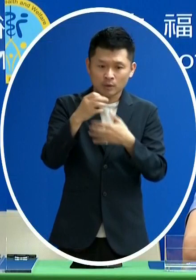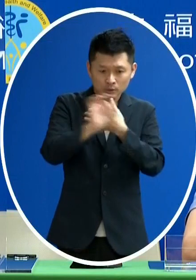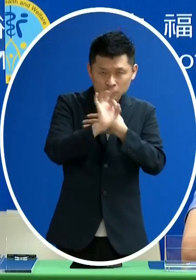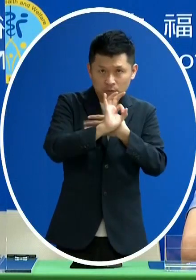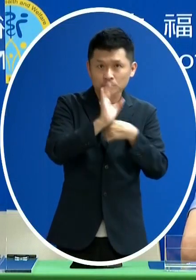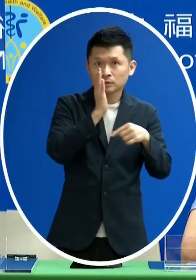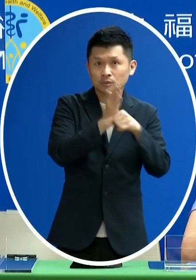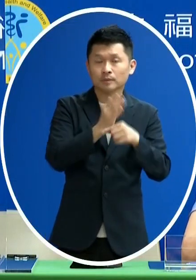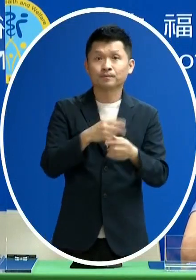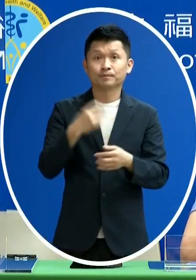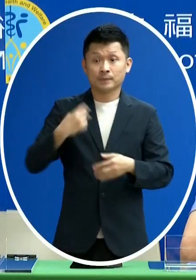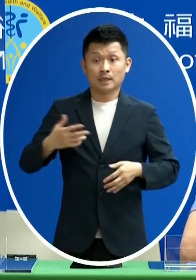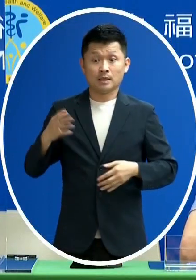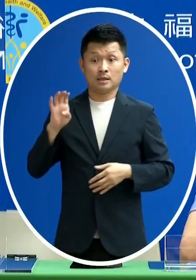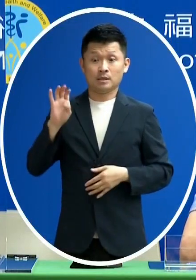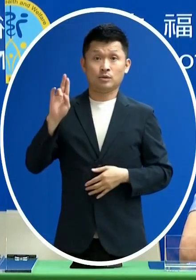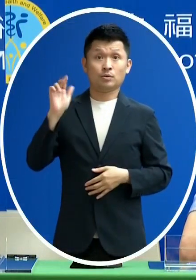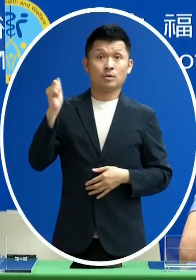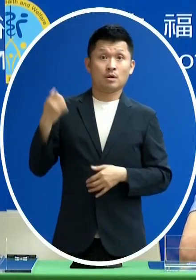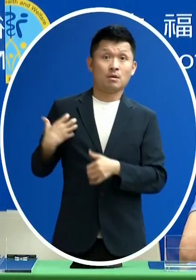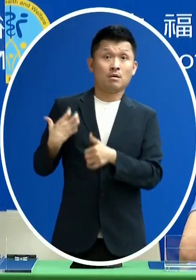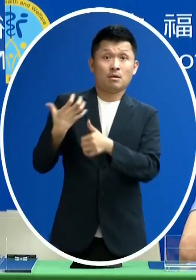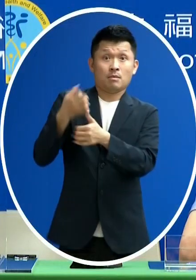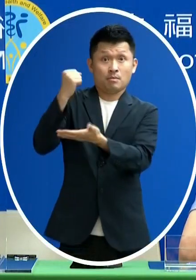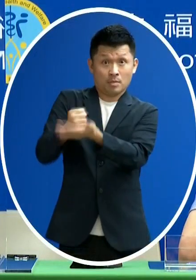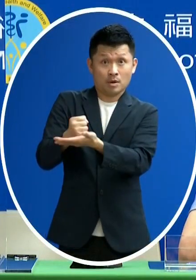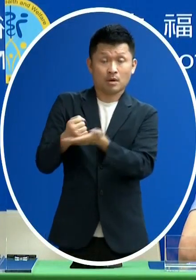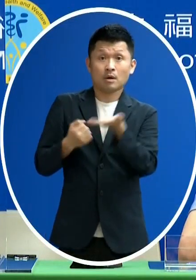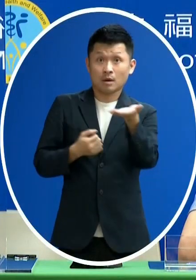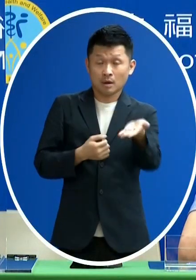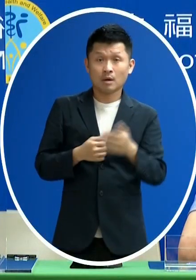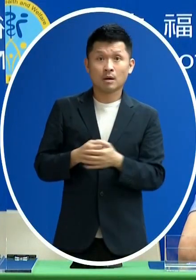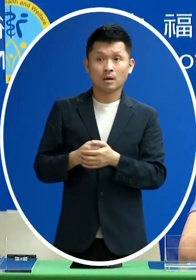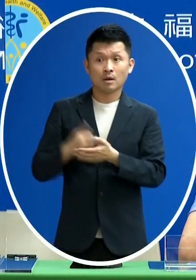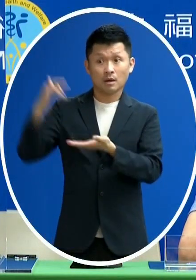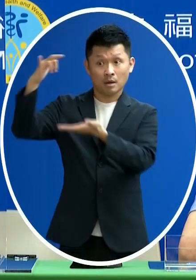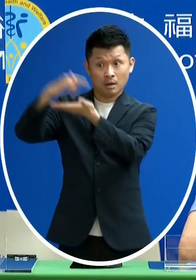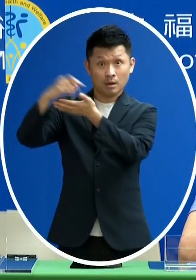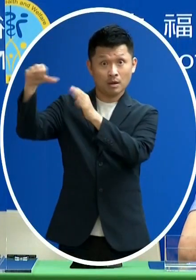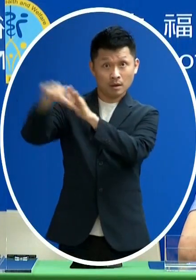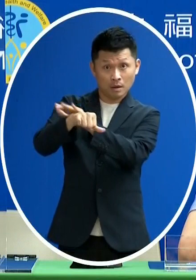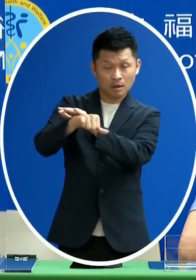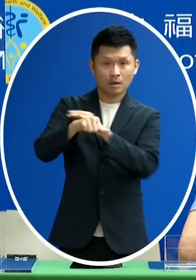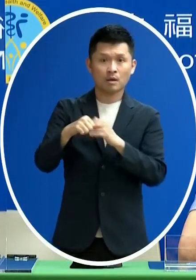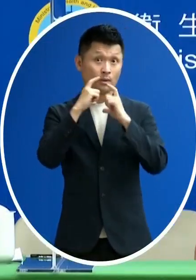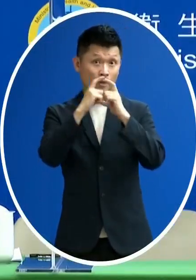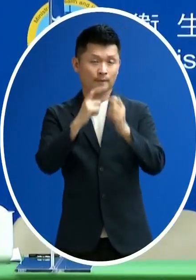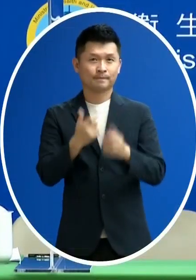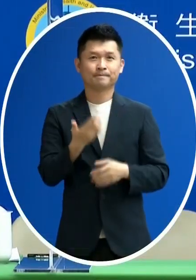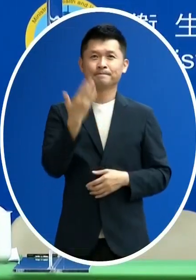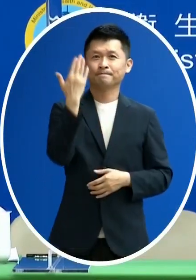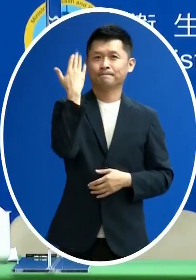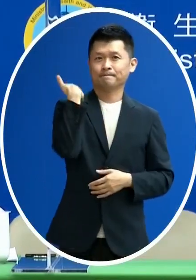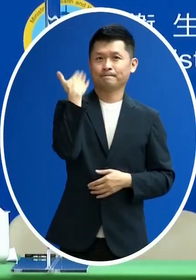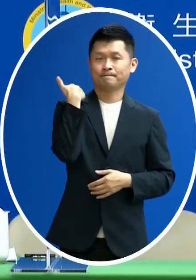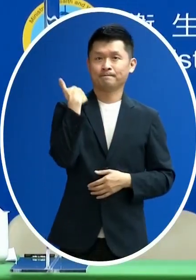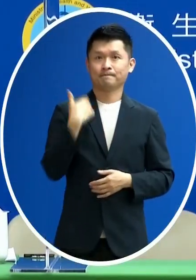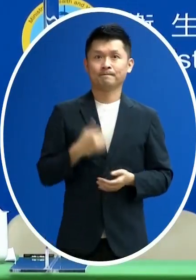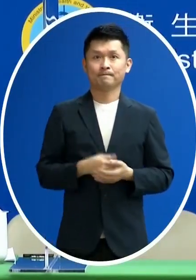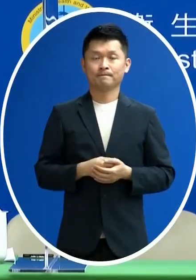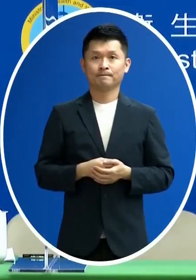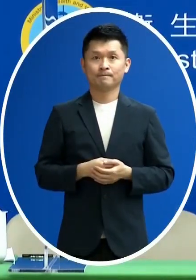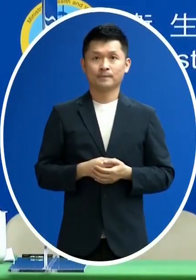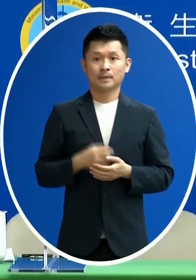所核准的 EUA 的产品，我们对于边境跟后市场都会进行抽验。当时我们在制